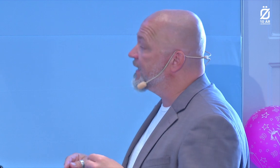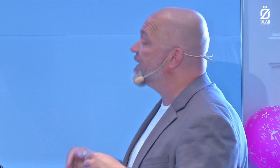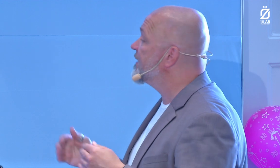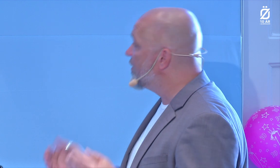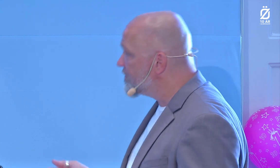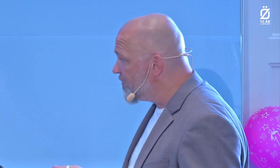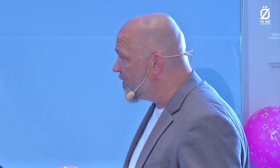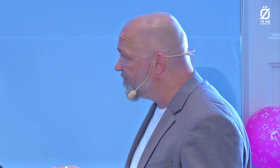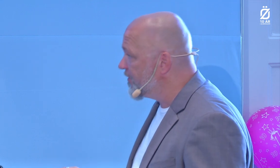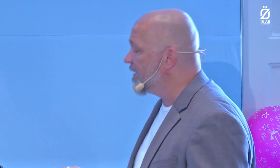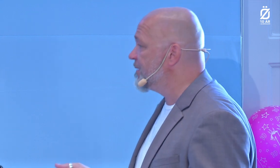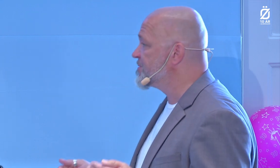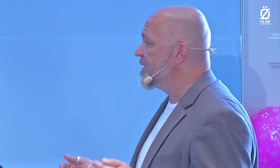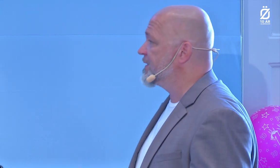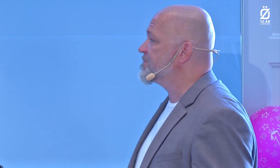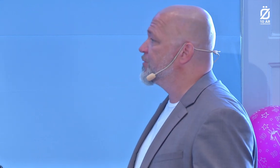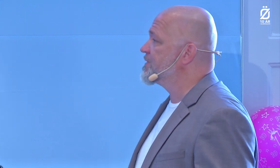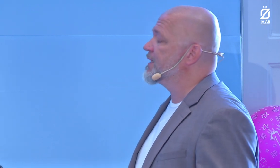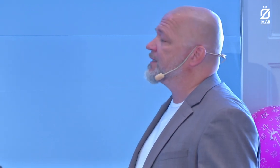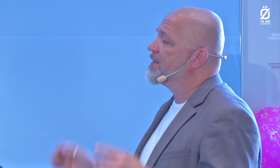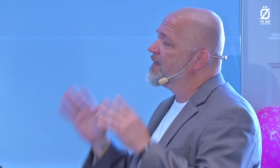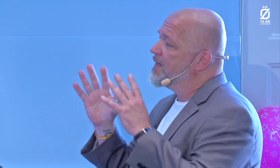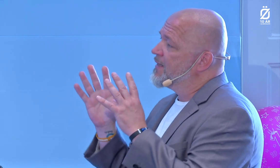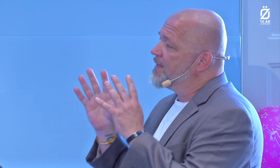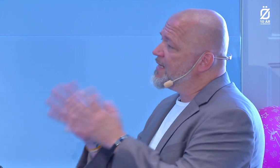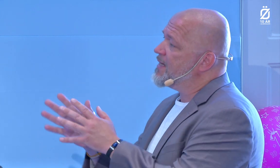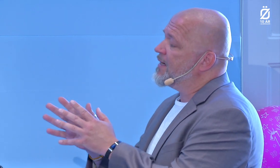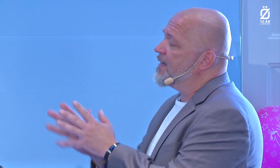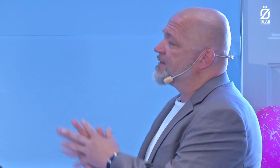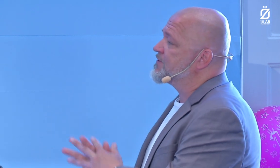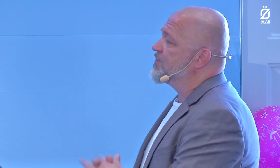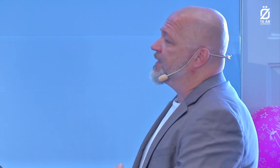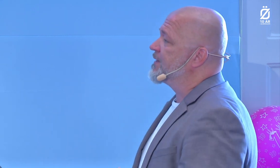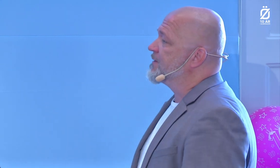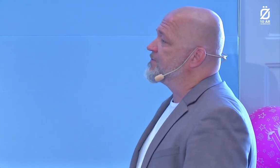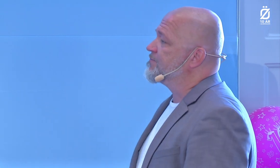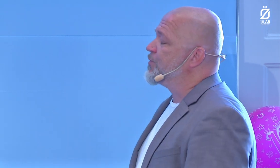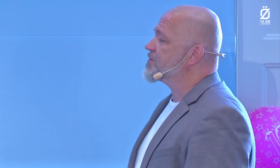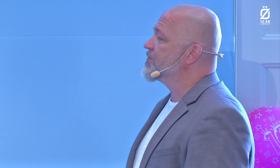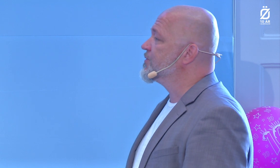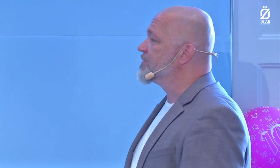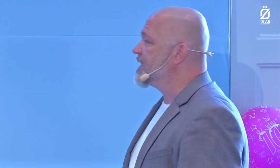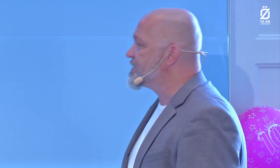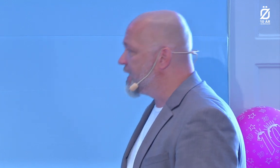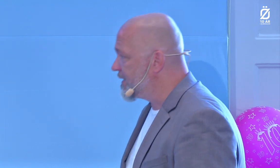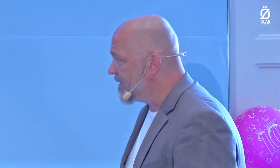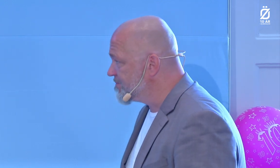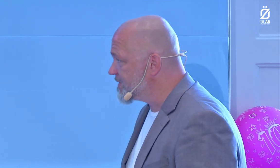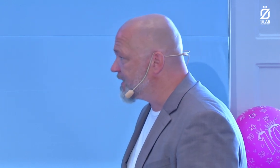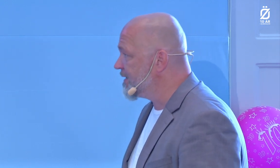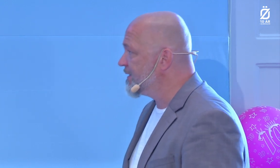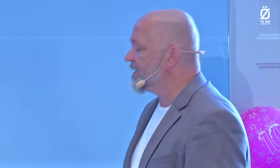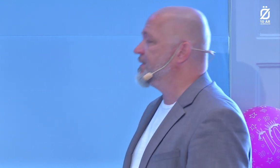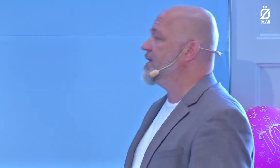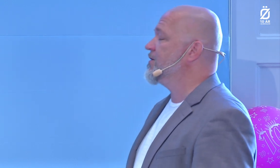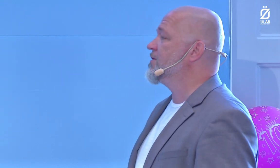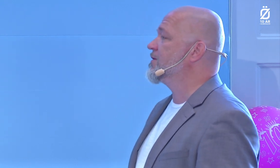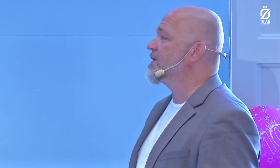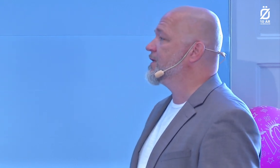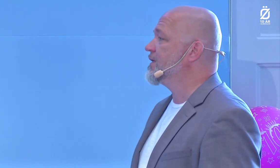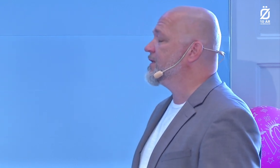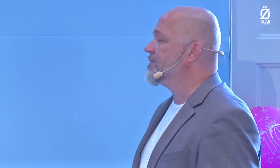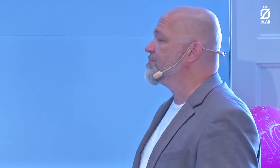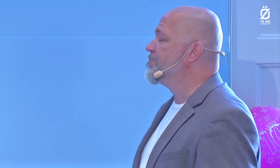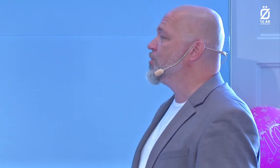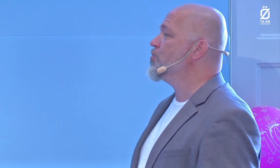kommunerna redan idag tar för arbetsmarknadspolitiken. Ni är alltså en mycket stor hotellkedja, Scandic. Ni